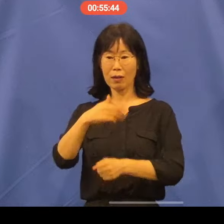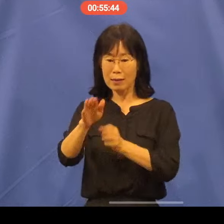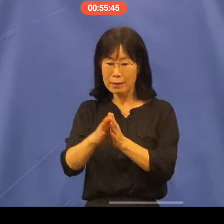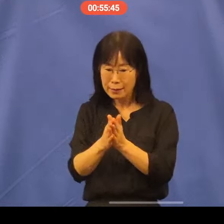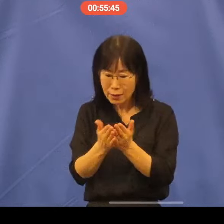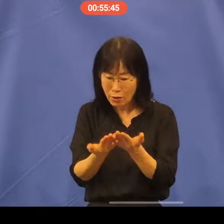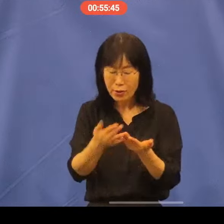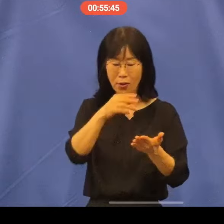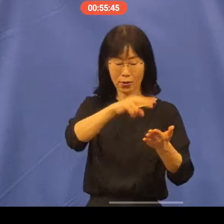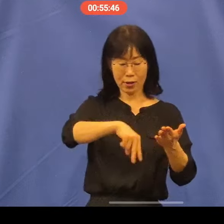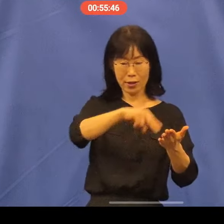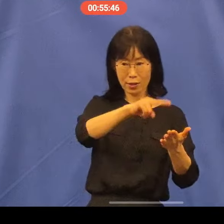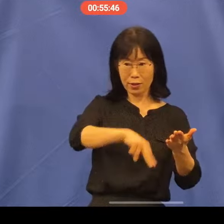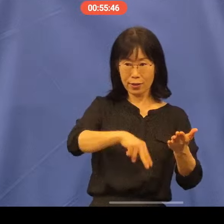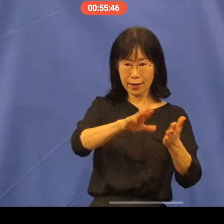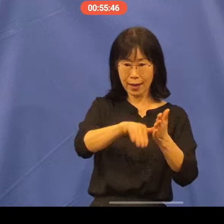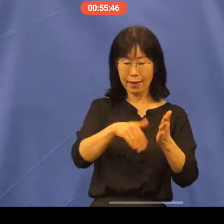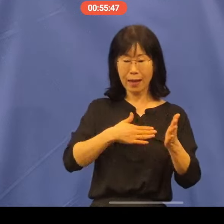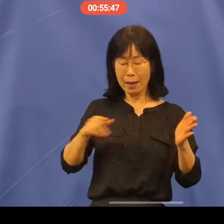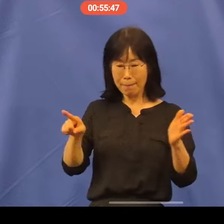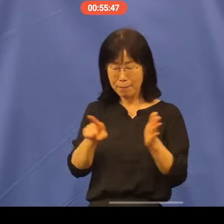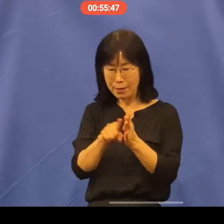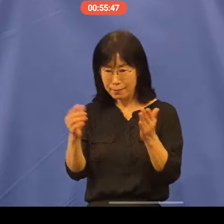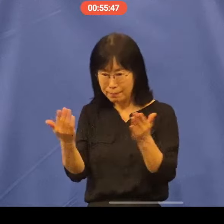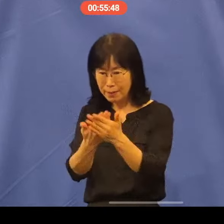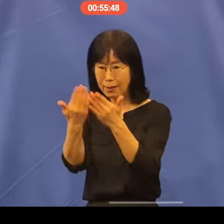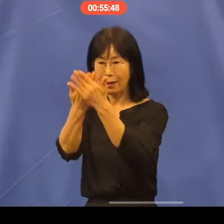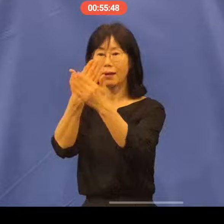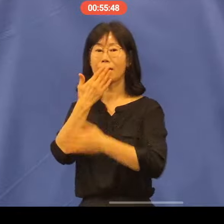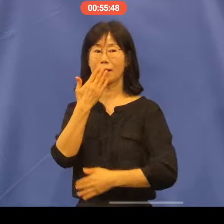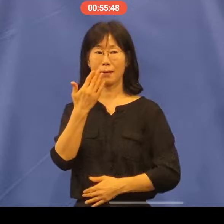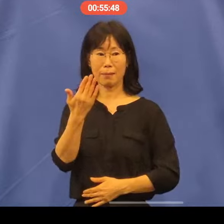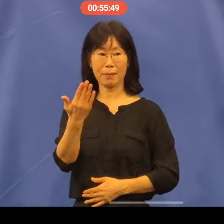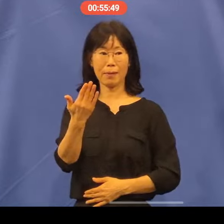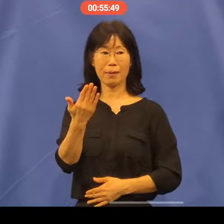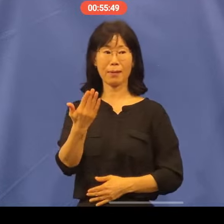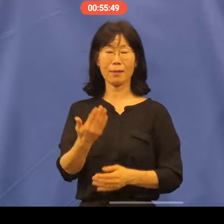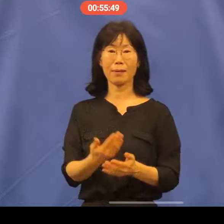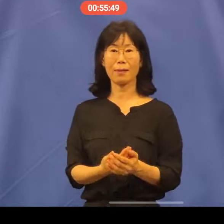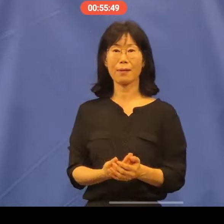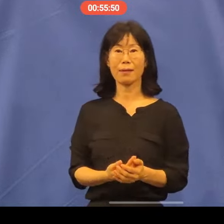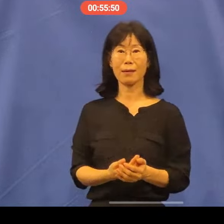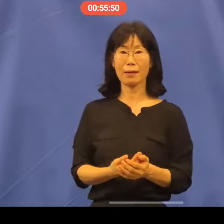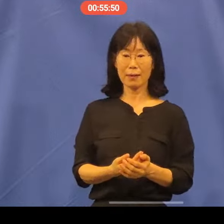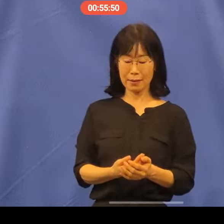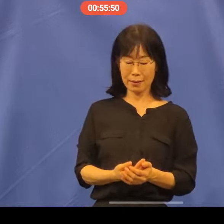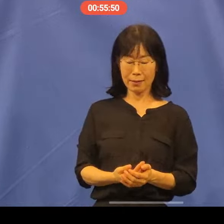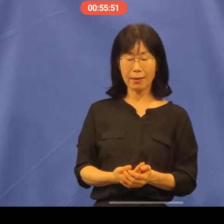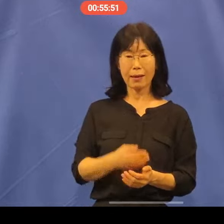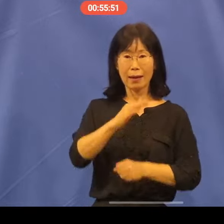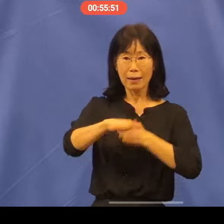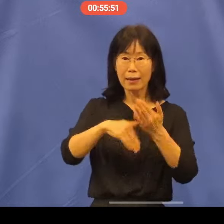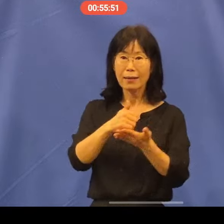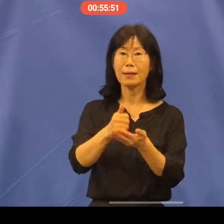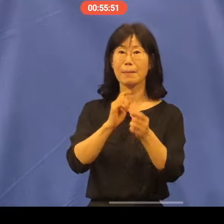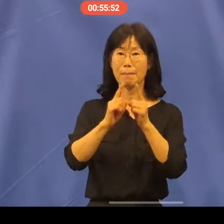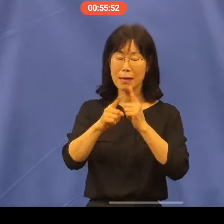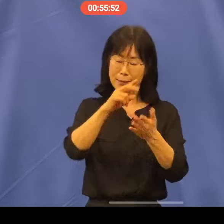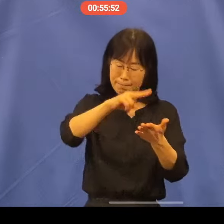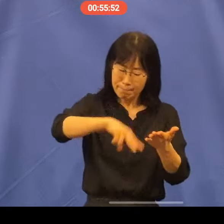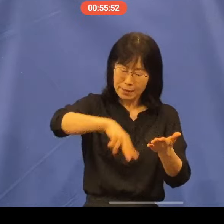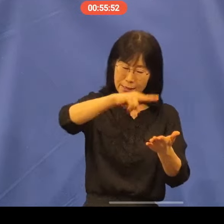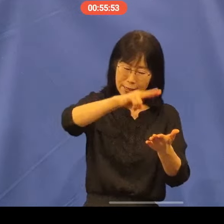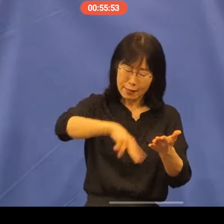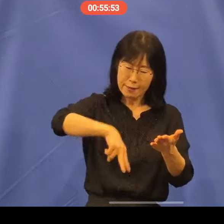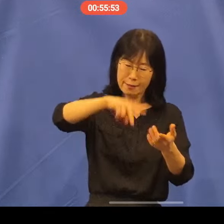그 무엇과도 비교할 수 없는 거예요. 엄청난 책이에요, 엄청난. 이 말씀을 있는